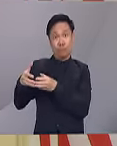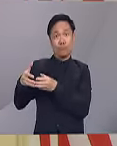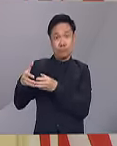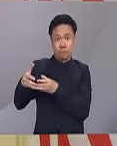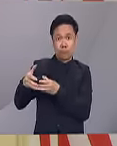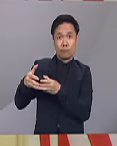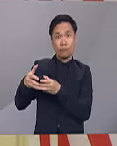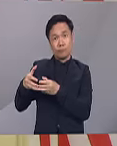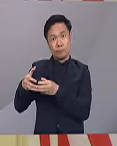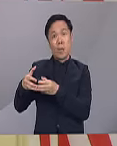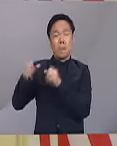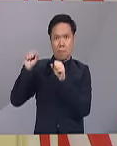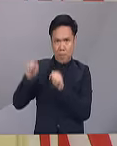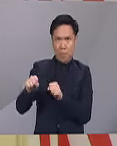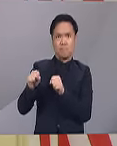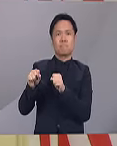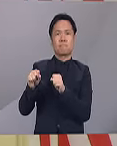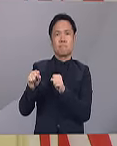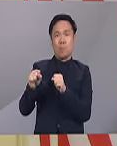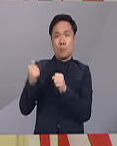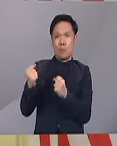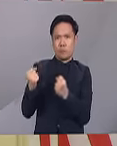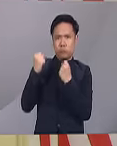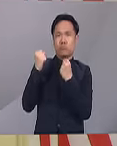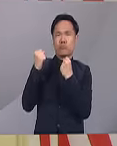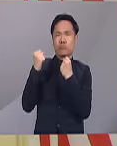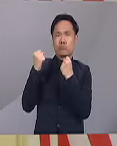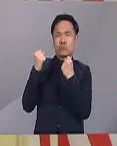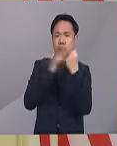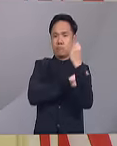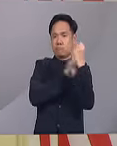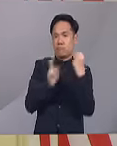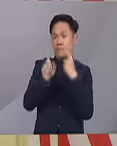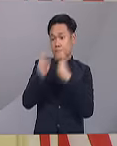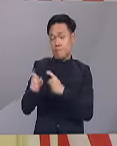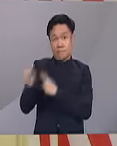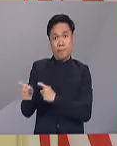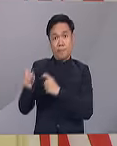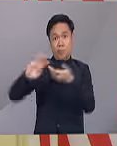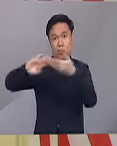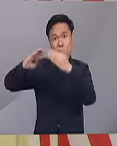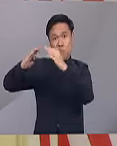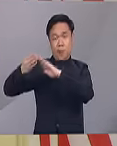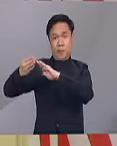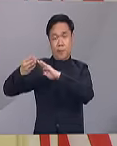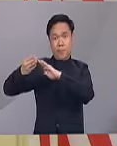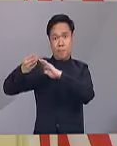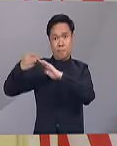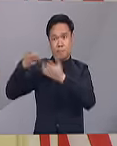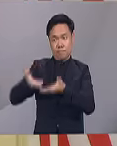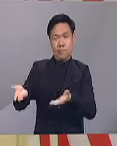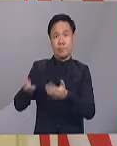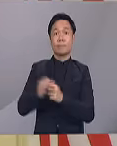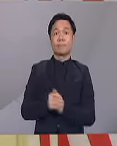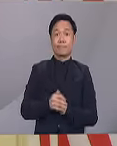salah satu program untuk memperkasakan komuniti setempat ataupun community empowerment ini. Saya dah sebut dalam